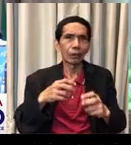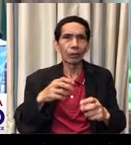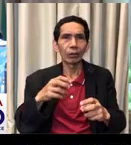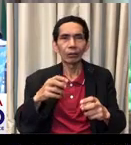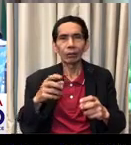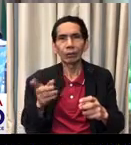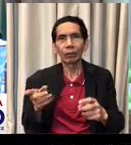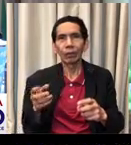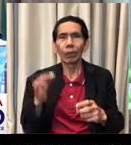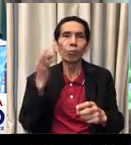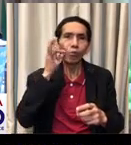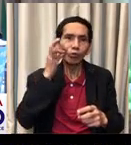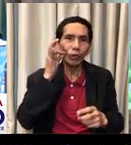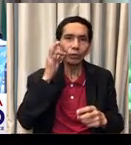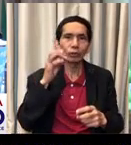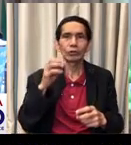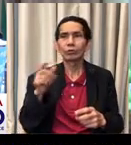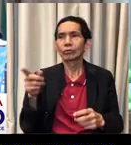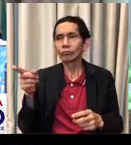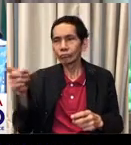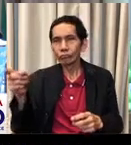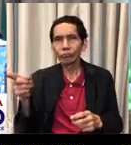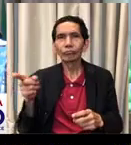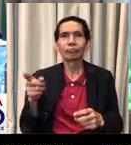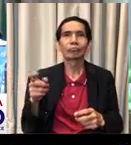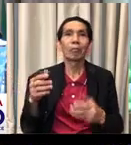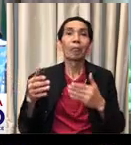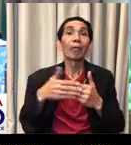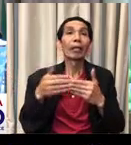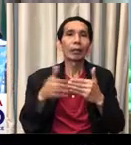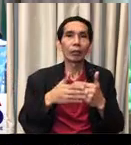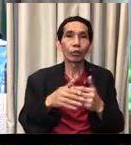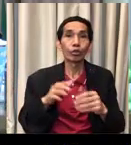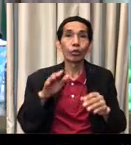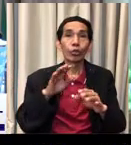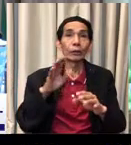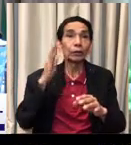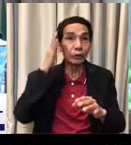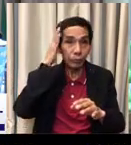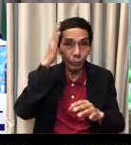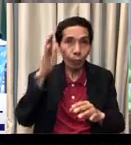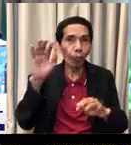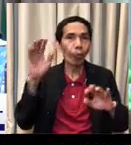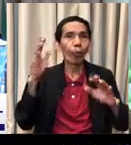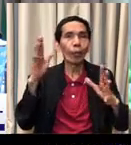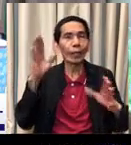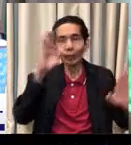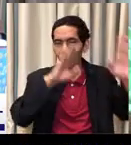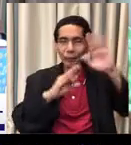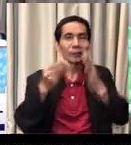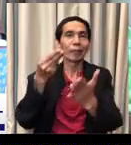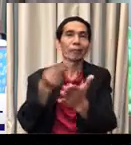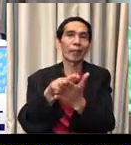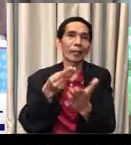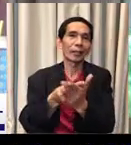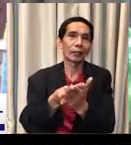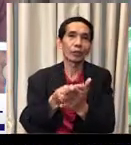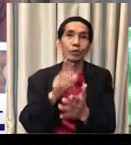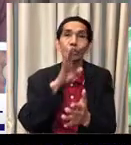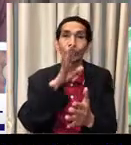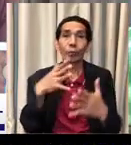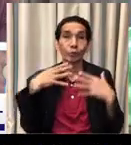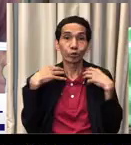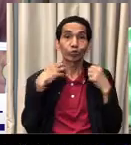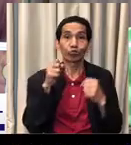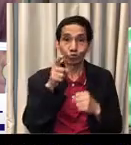O, prutas. O, lapit na. Wala ka ng problema sa tsape pagka lalakasan na lang yung